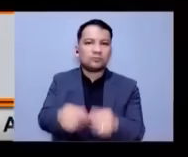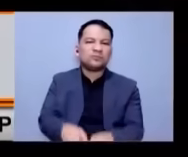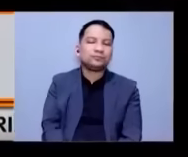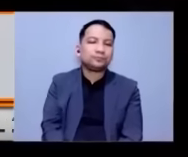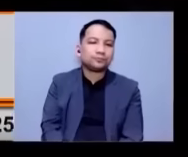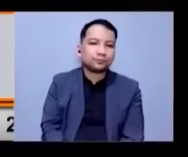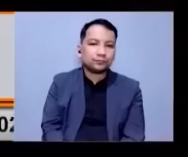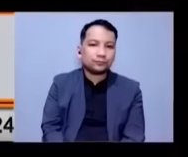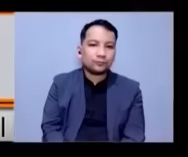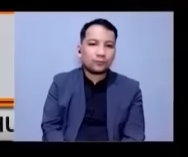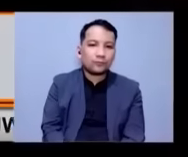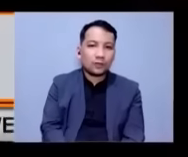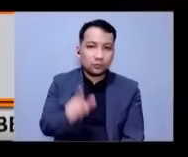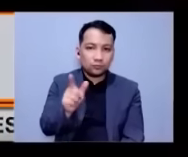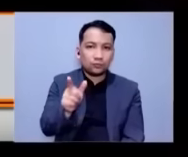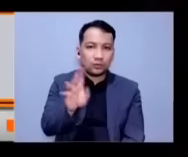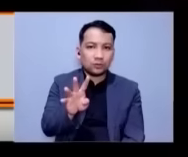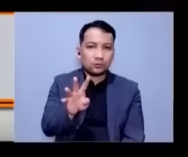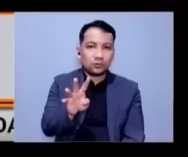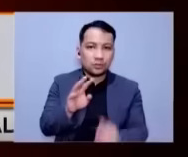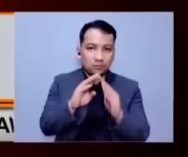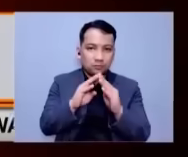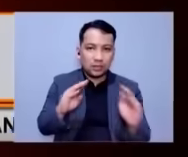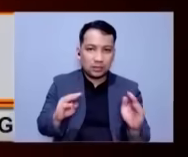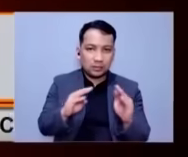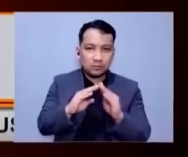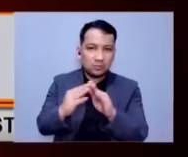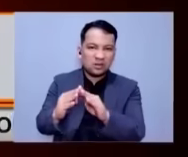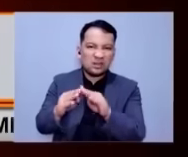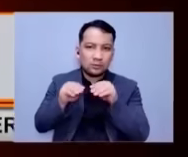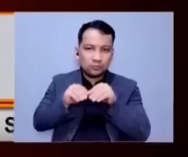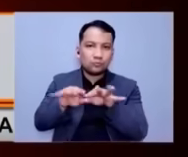Pero 24 na bahay ang natupok nito.